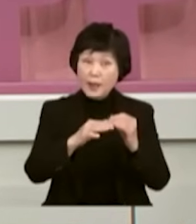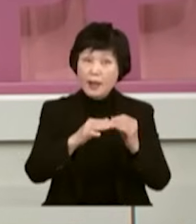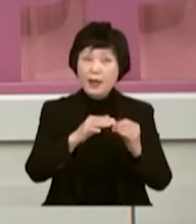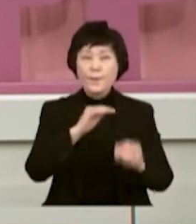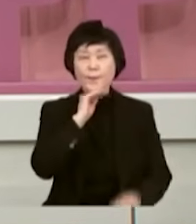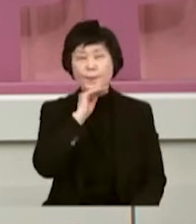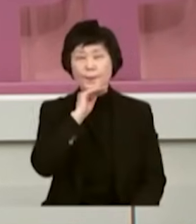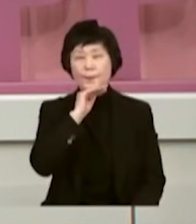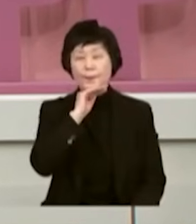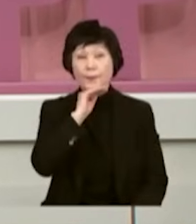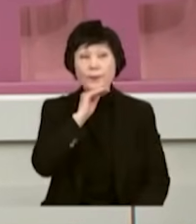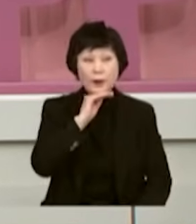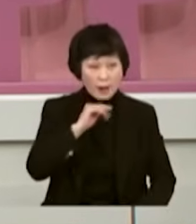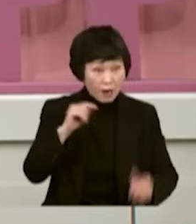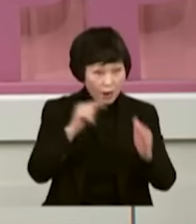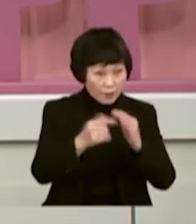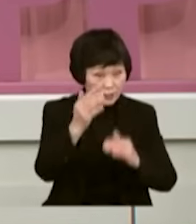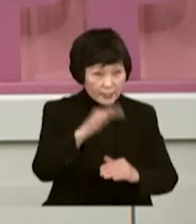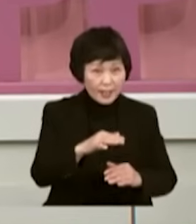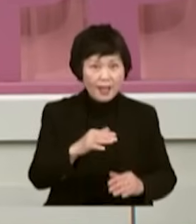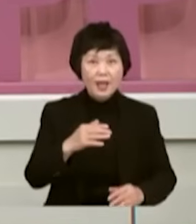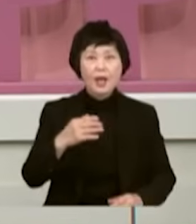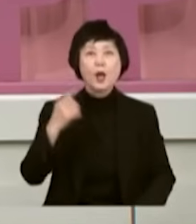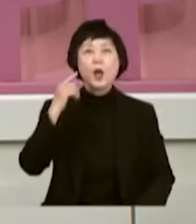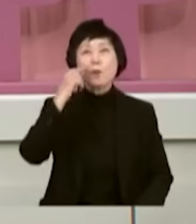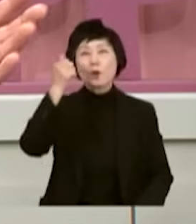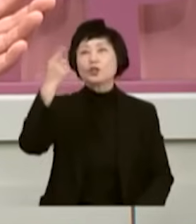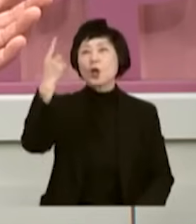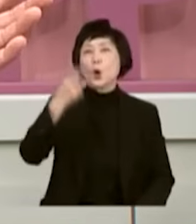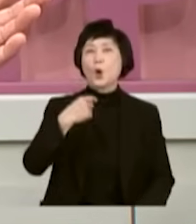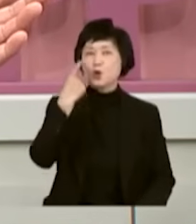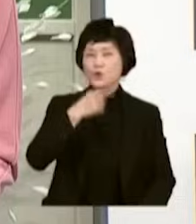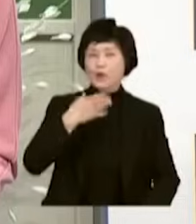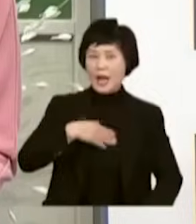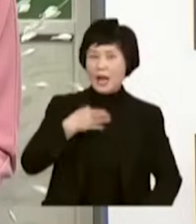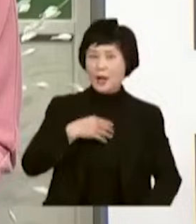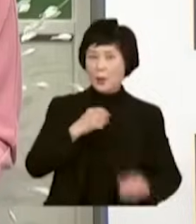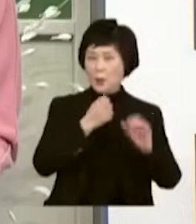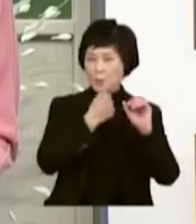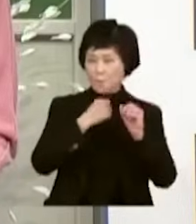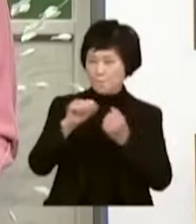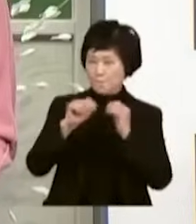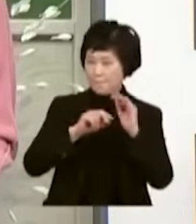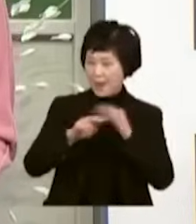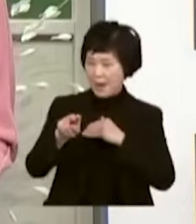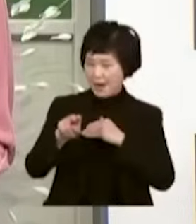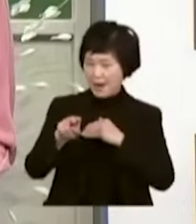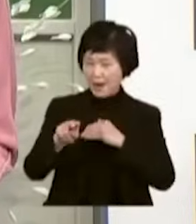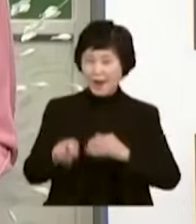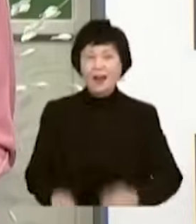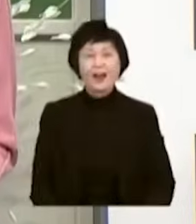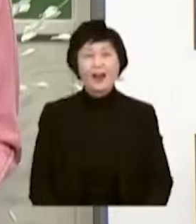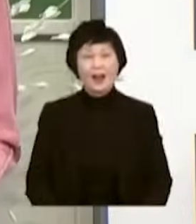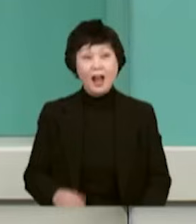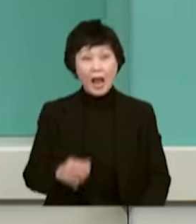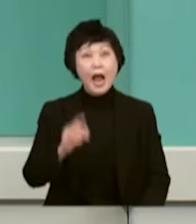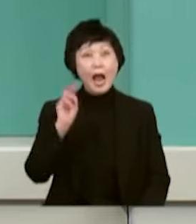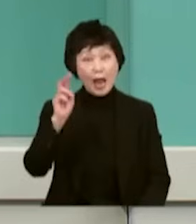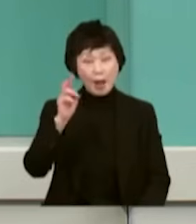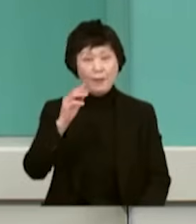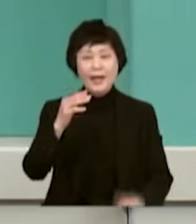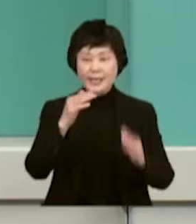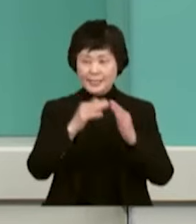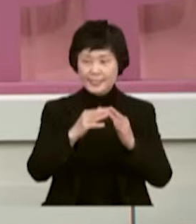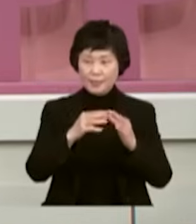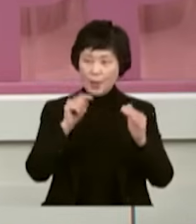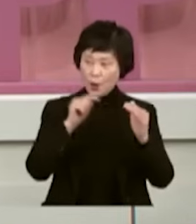가니까 담임 목사가 찾아올 줄 알고 없더라고요. 아, 집을 피해, 아, 네, 자리를 피했어. 분명히 신방 온다는